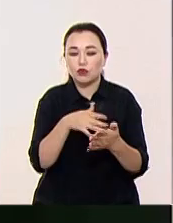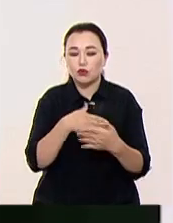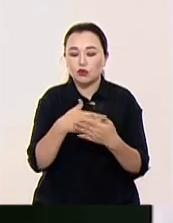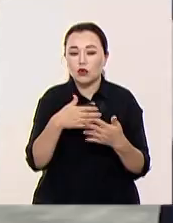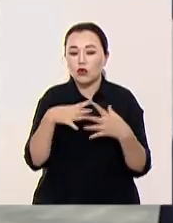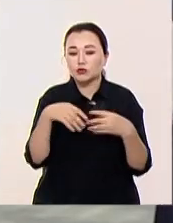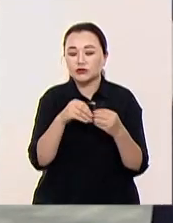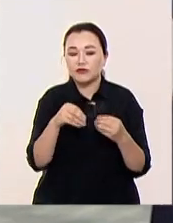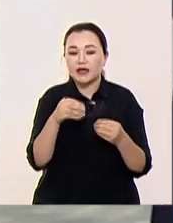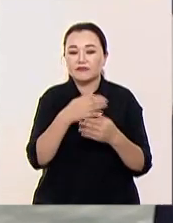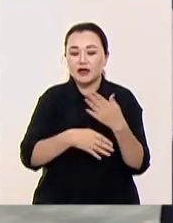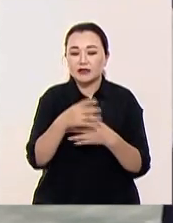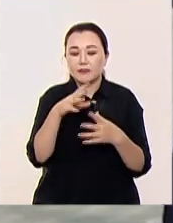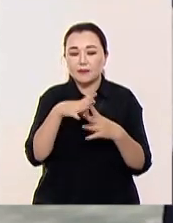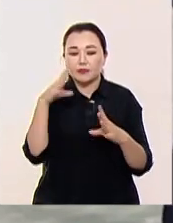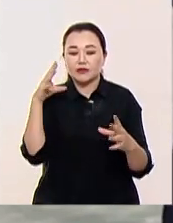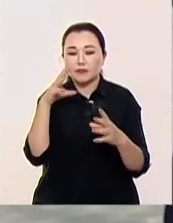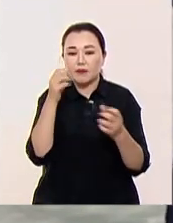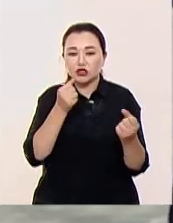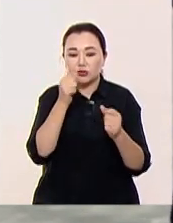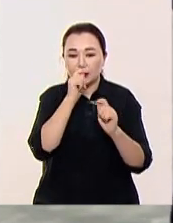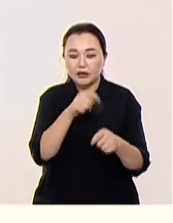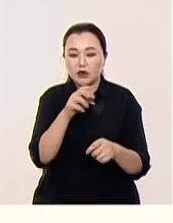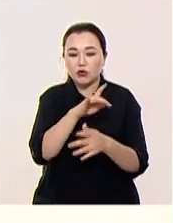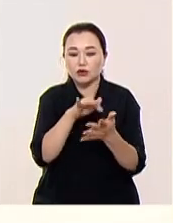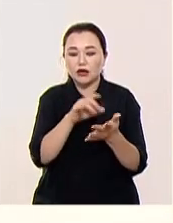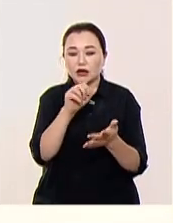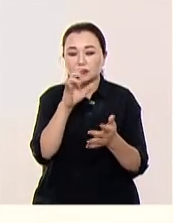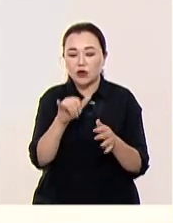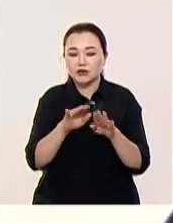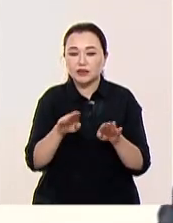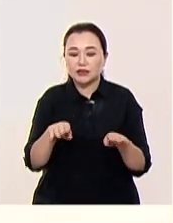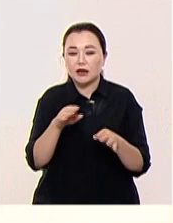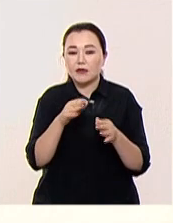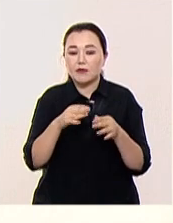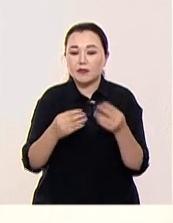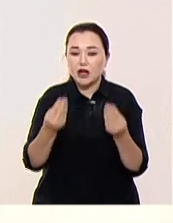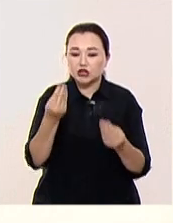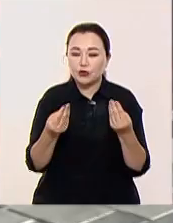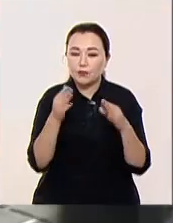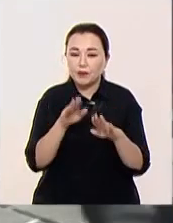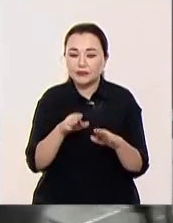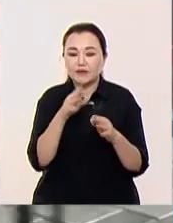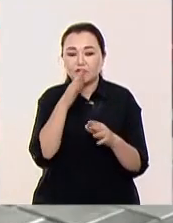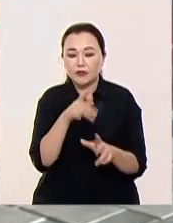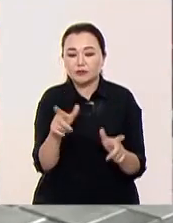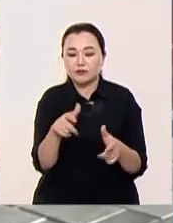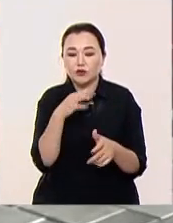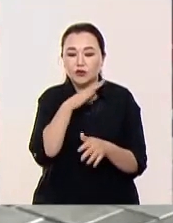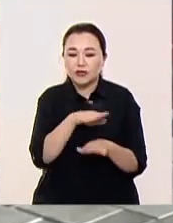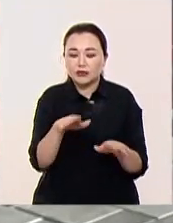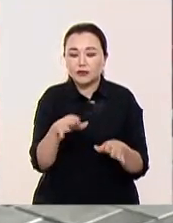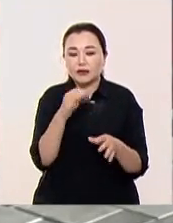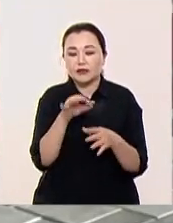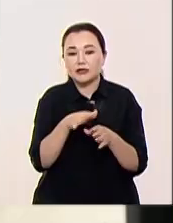инвалидов спецавтомобиль «Инватакси», городу Актау – детскую площадку. В период пандемии оказывалась также поддержка многодетным и